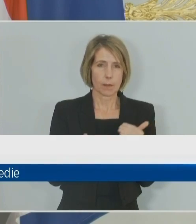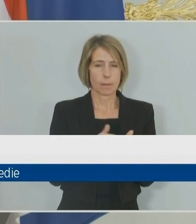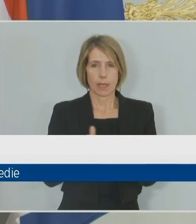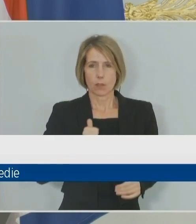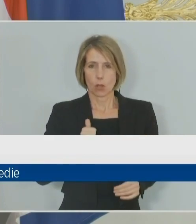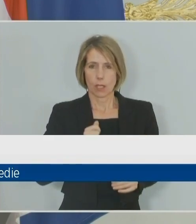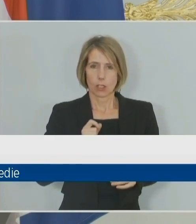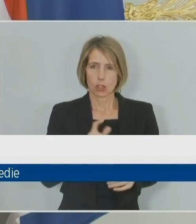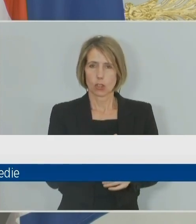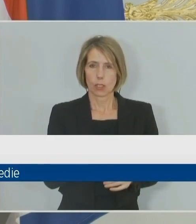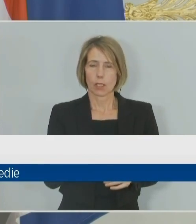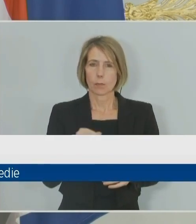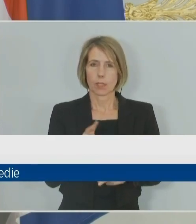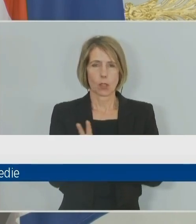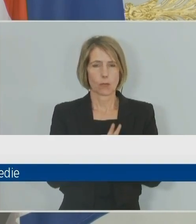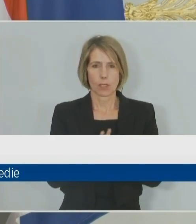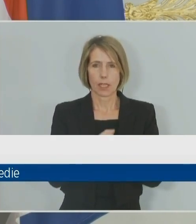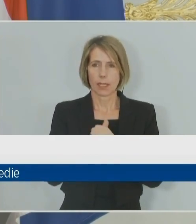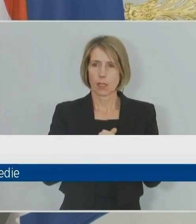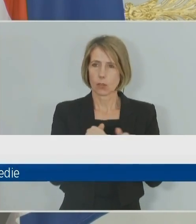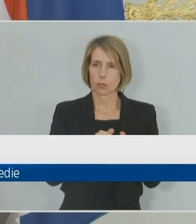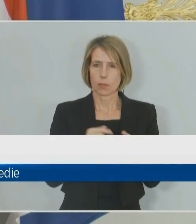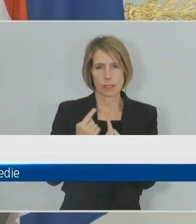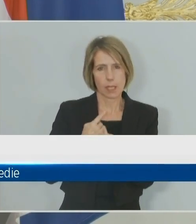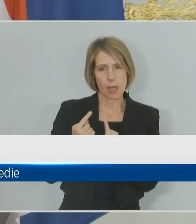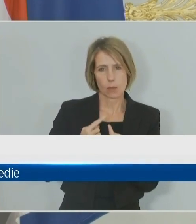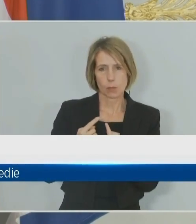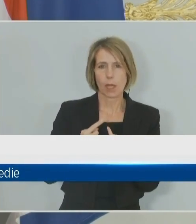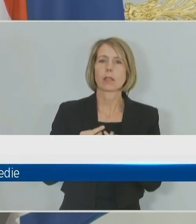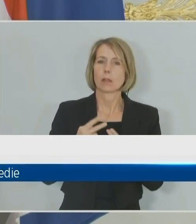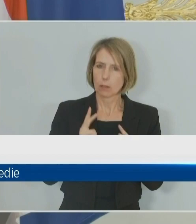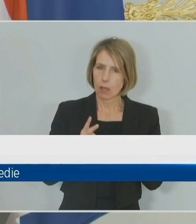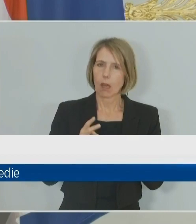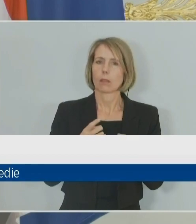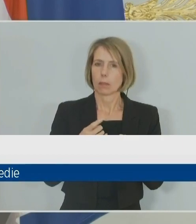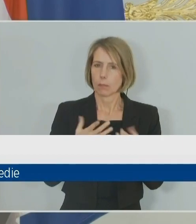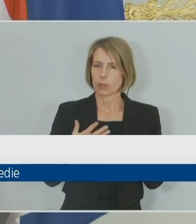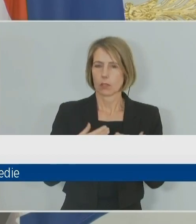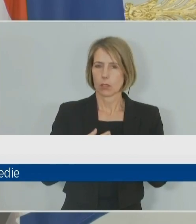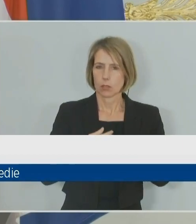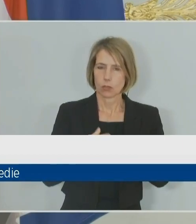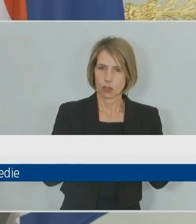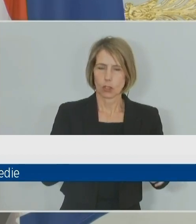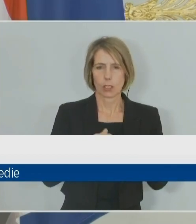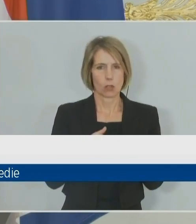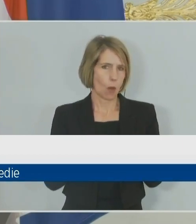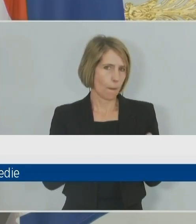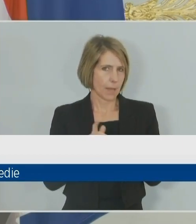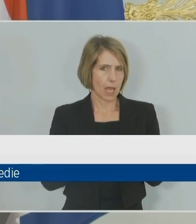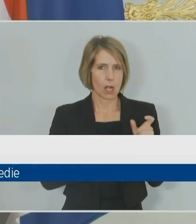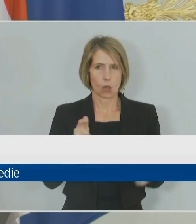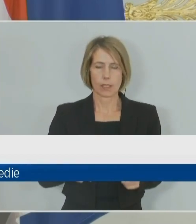Ne besojmë që të dyja palët kanë mundësi, kanë aftësi që të deeskalojnë